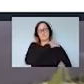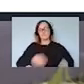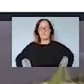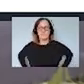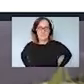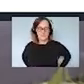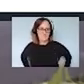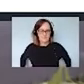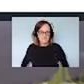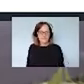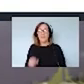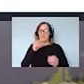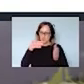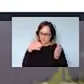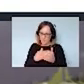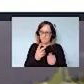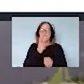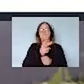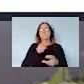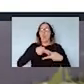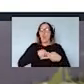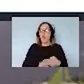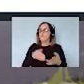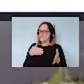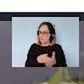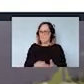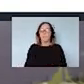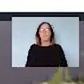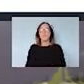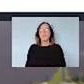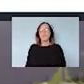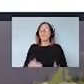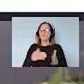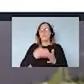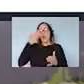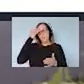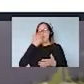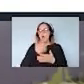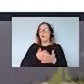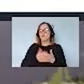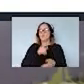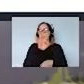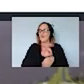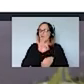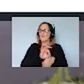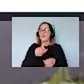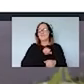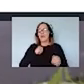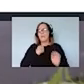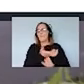do tworzenia, do przerabiania. Tak, trzeba się zalogować na Denaunt, żeby móc korzystać z przerabiania tych grafik, natomiast same